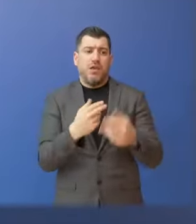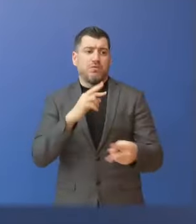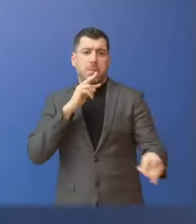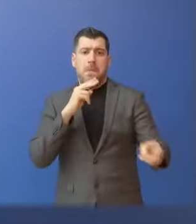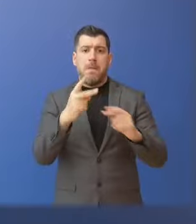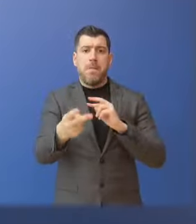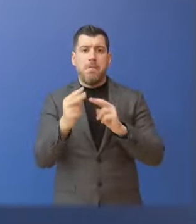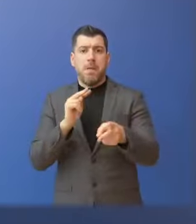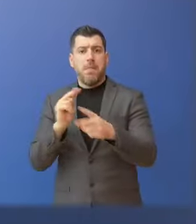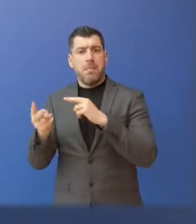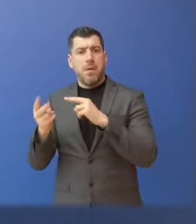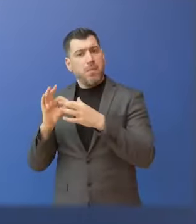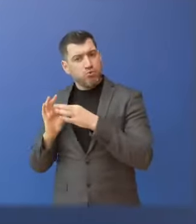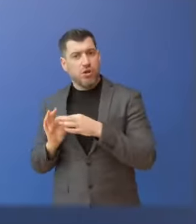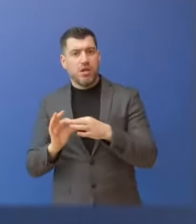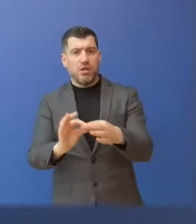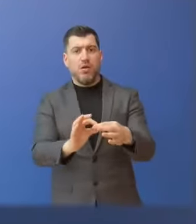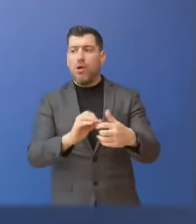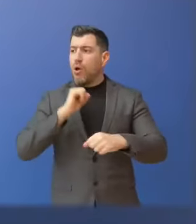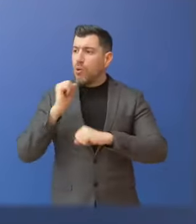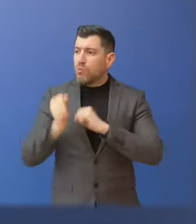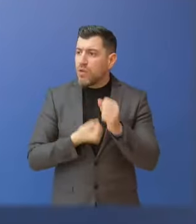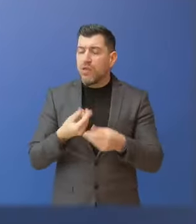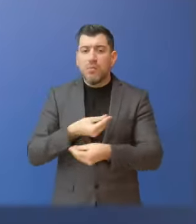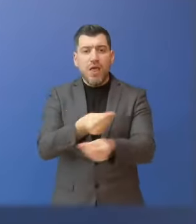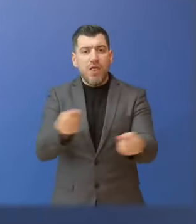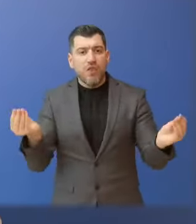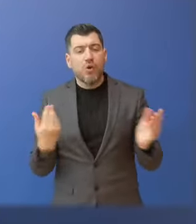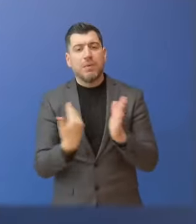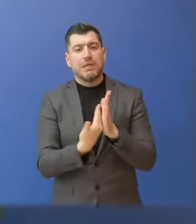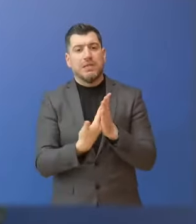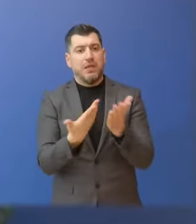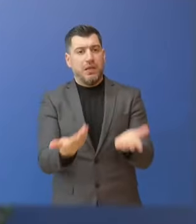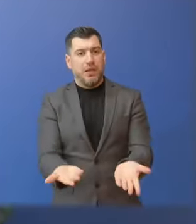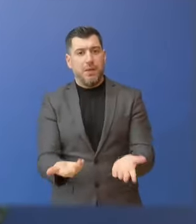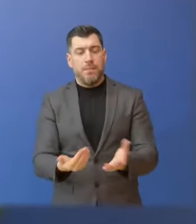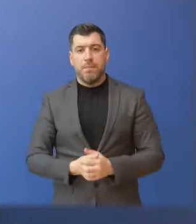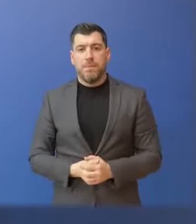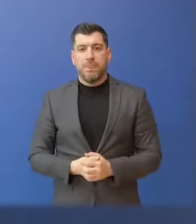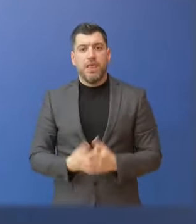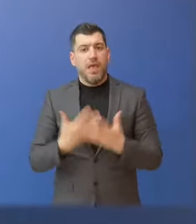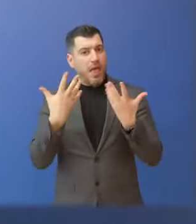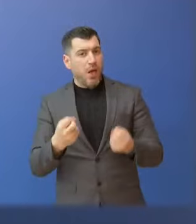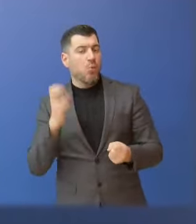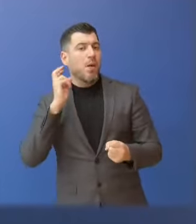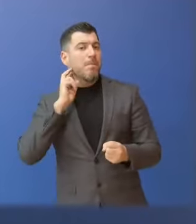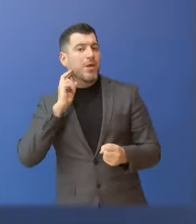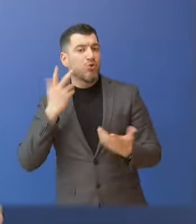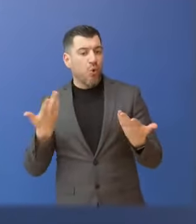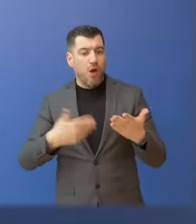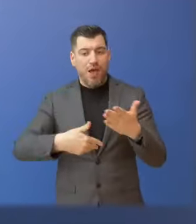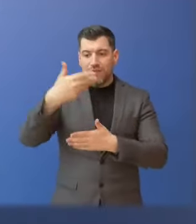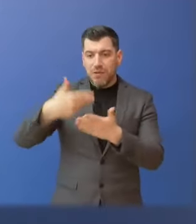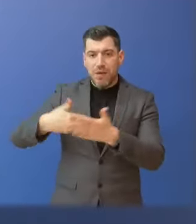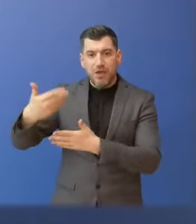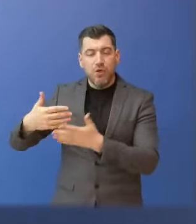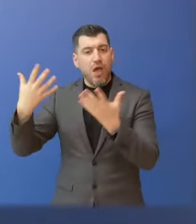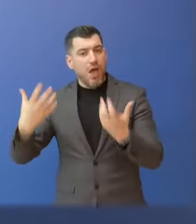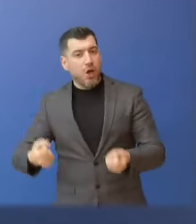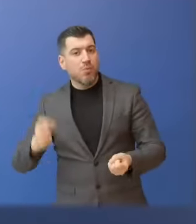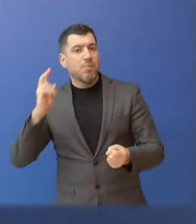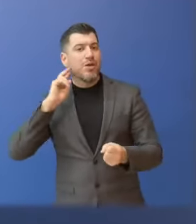γίνεται και θα συνεχίσει να γίνεται προσπαθούμε να δίνουμε στοιχεία έχουμε το μητρώο των εφημερίδων το μητρώο των των μέσων